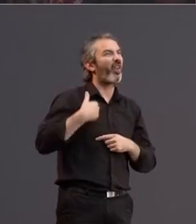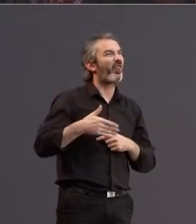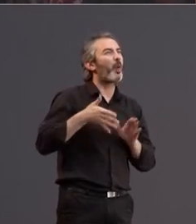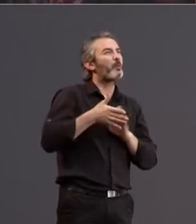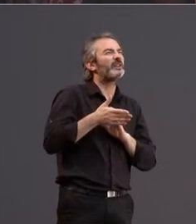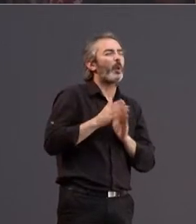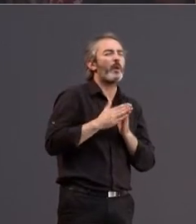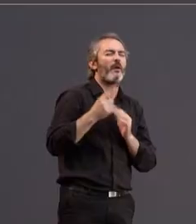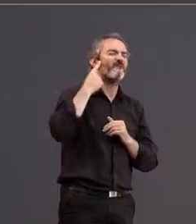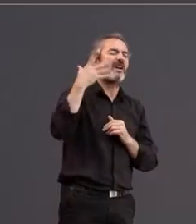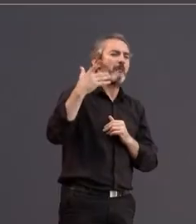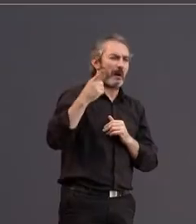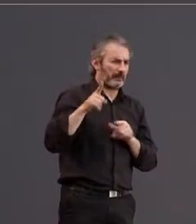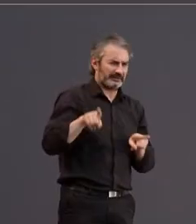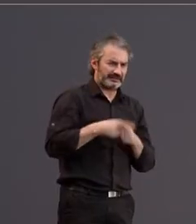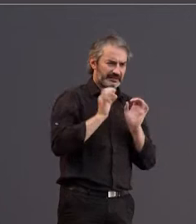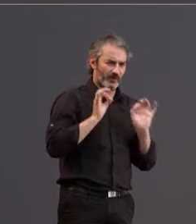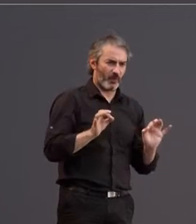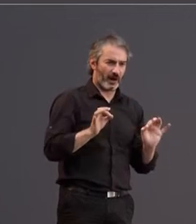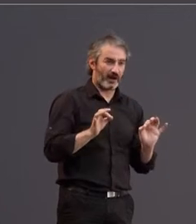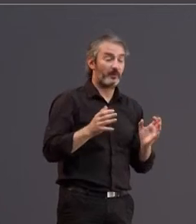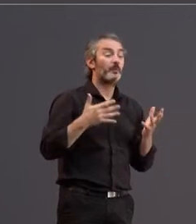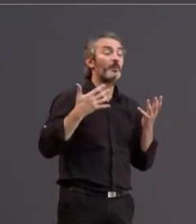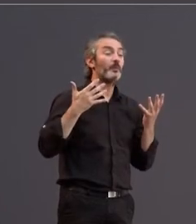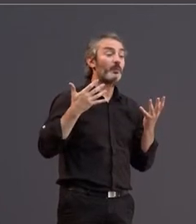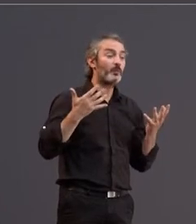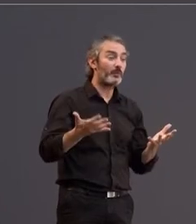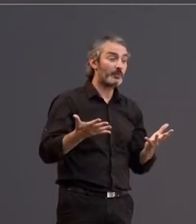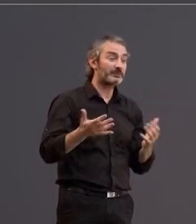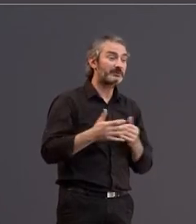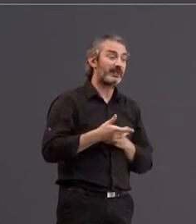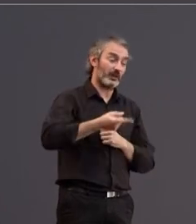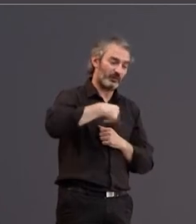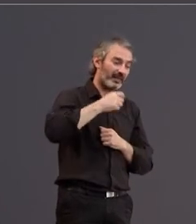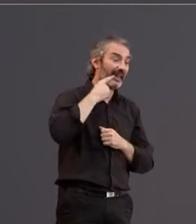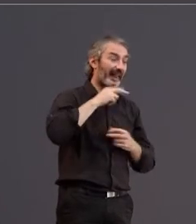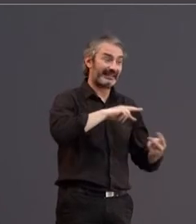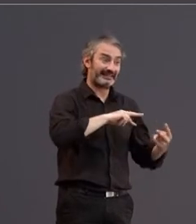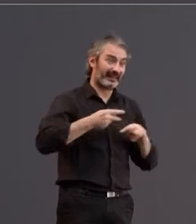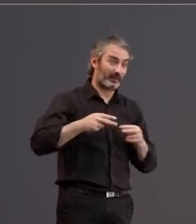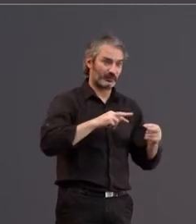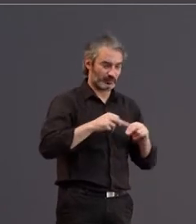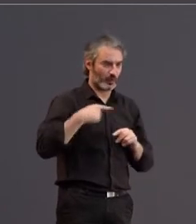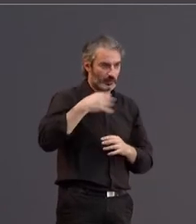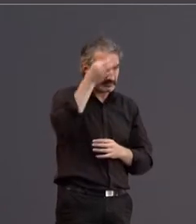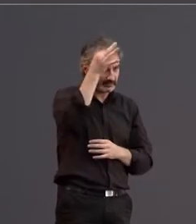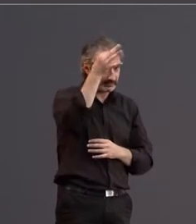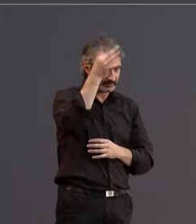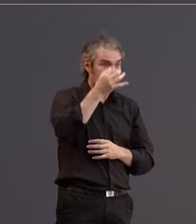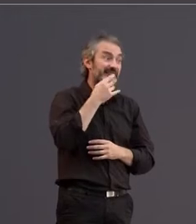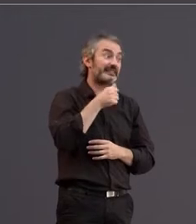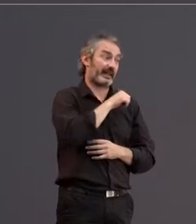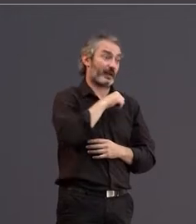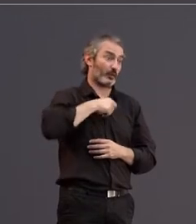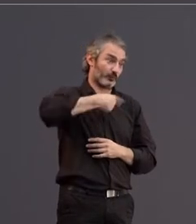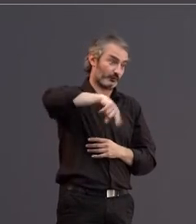que surt a la cartellera. Així tot, convindria tenir en compte que la traducció és una mà exigent, sobretot si sou autònoms, ja